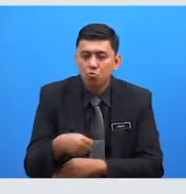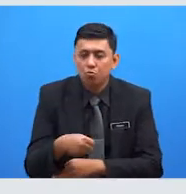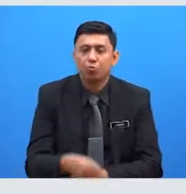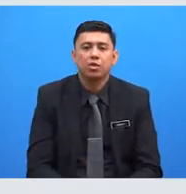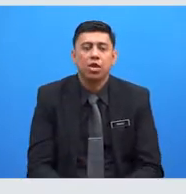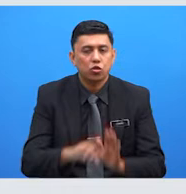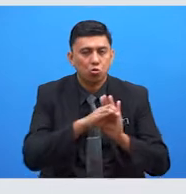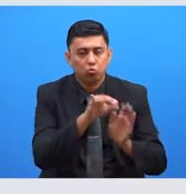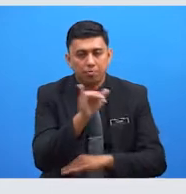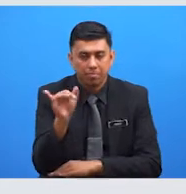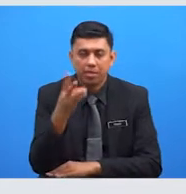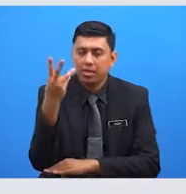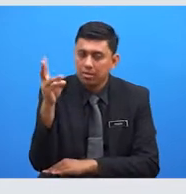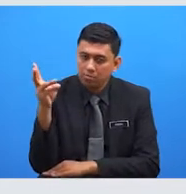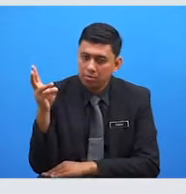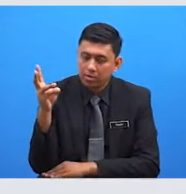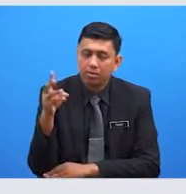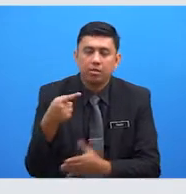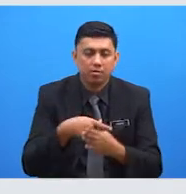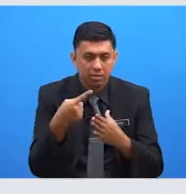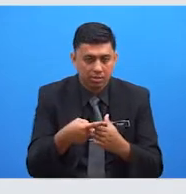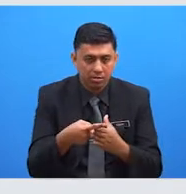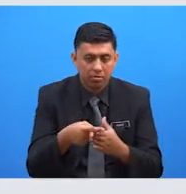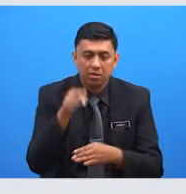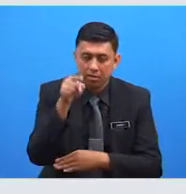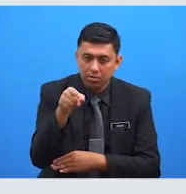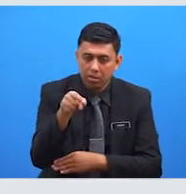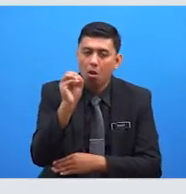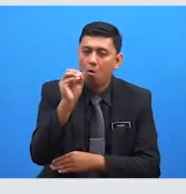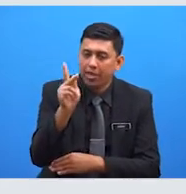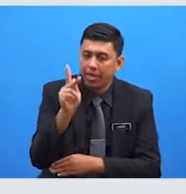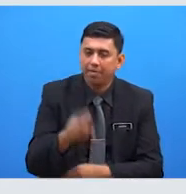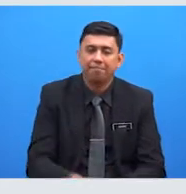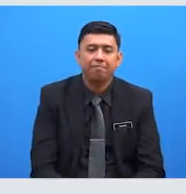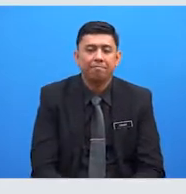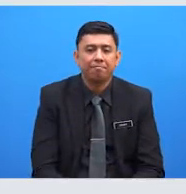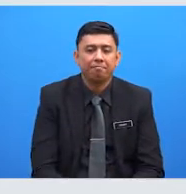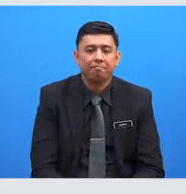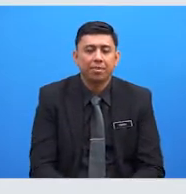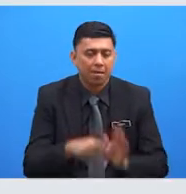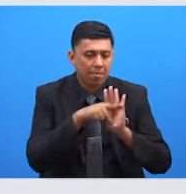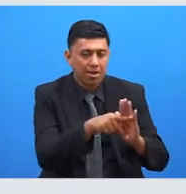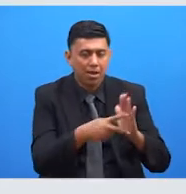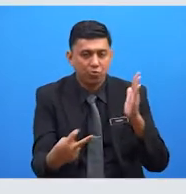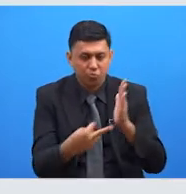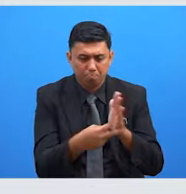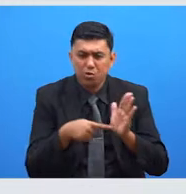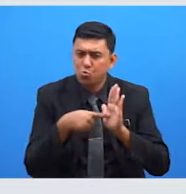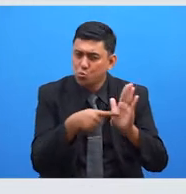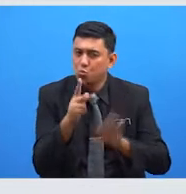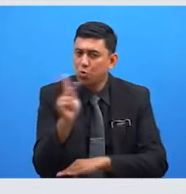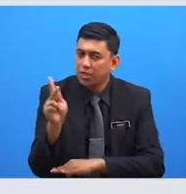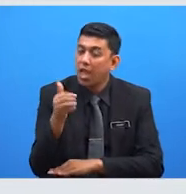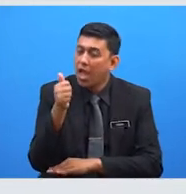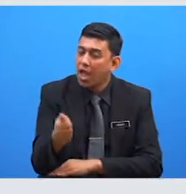umur, contohnya 16, kemudian klik butang OK. Paparan mesej